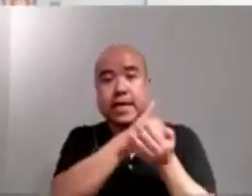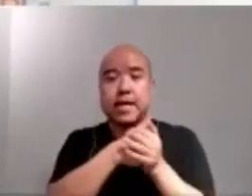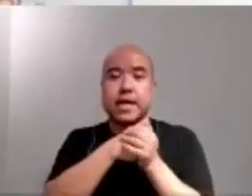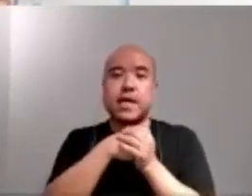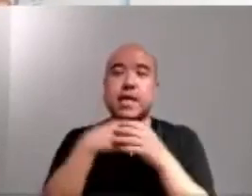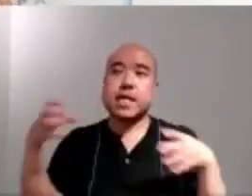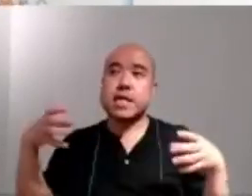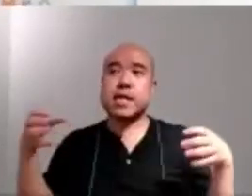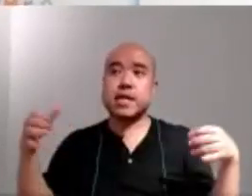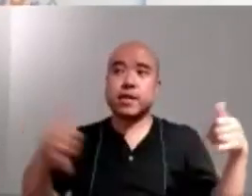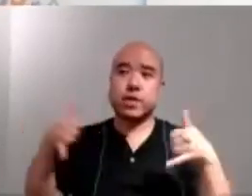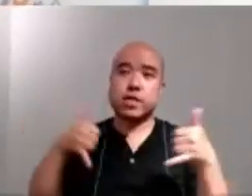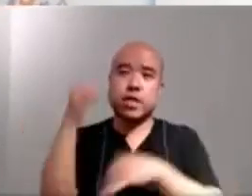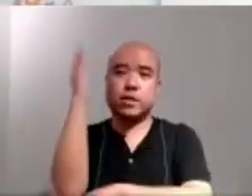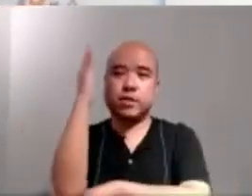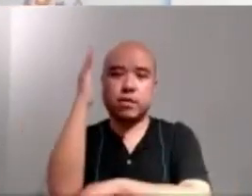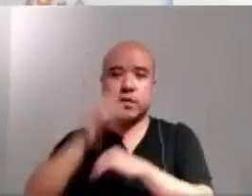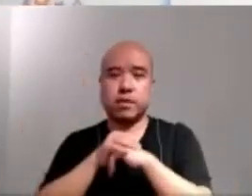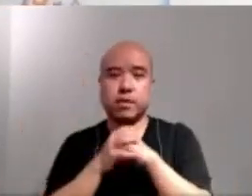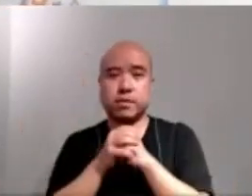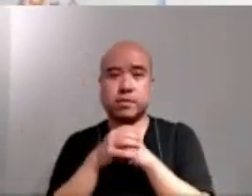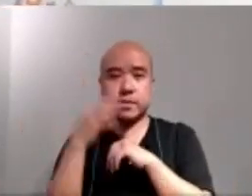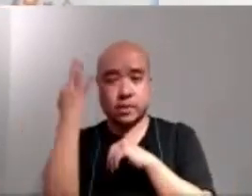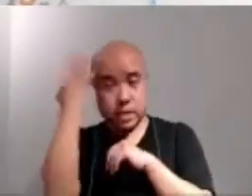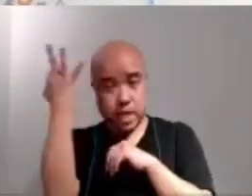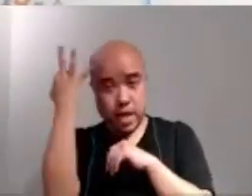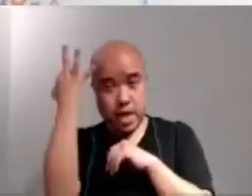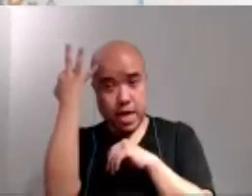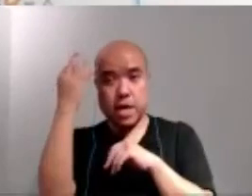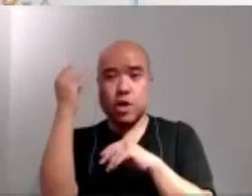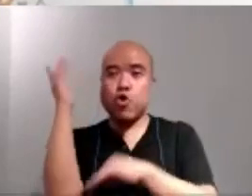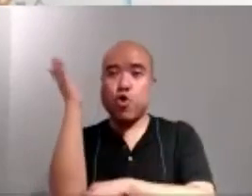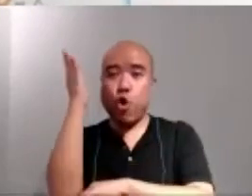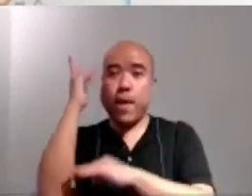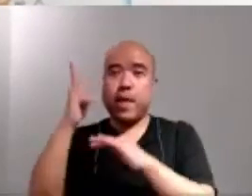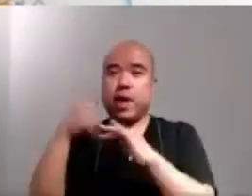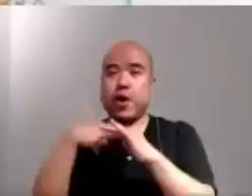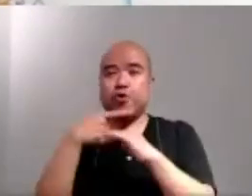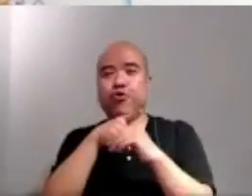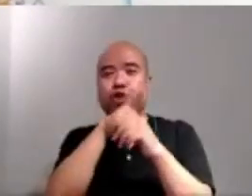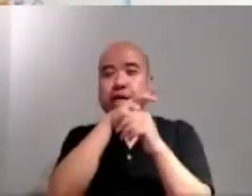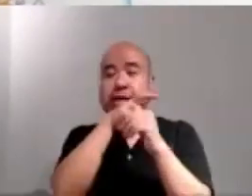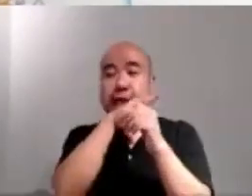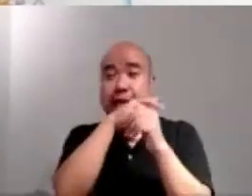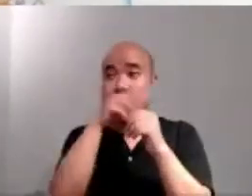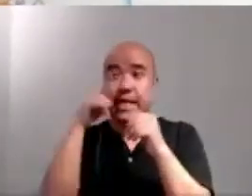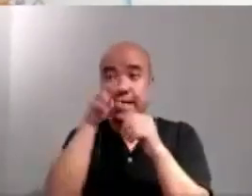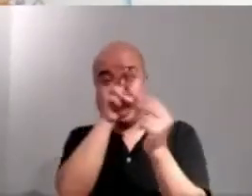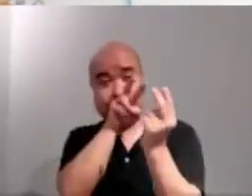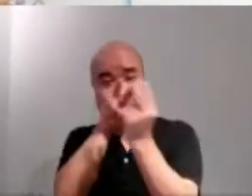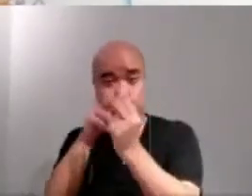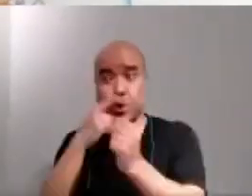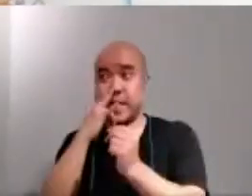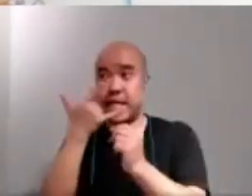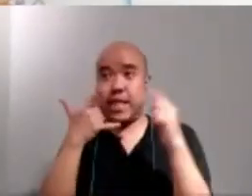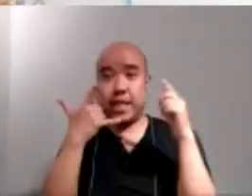会啦。咁啊，相信呢三日嘅高峰会入边咧，我哋都见识咗好多唔同嘅嘉宾，听到好多唔同嘅意见啦。他